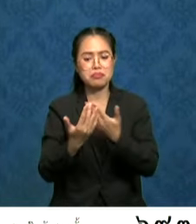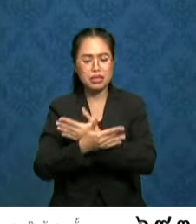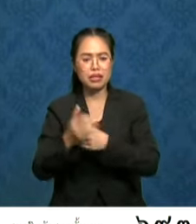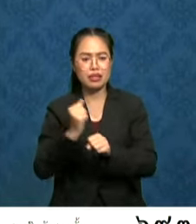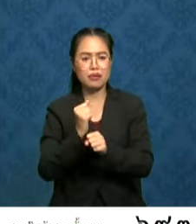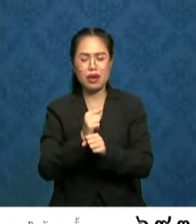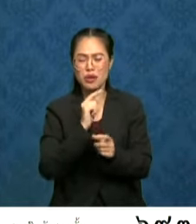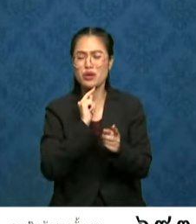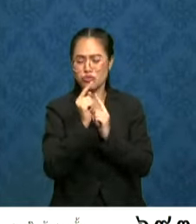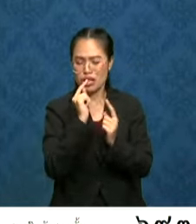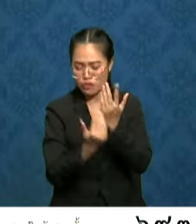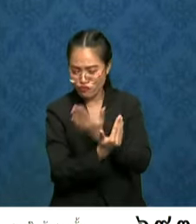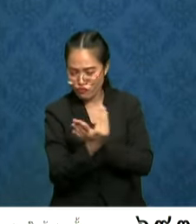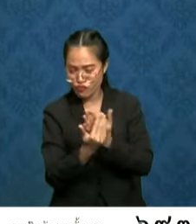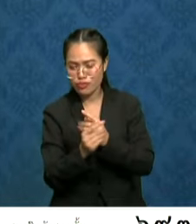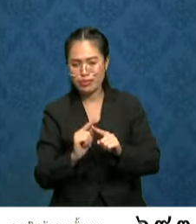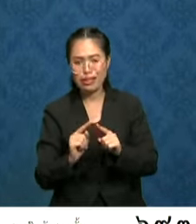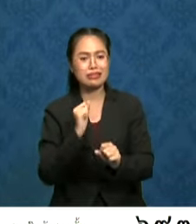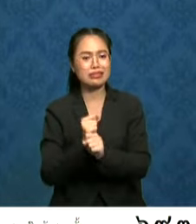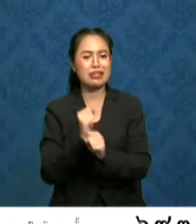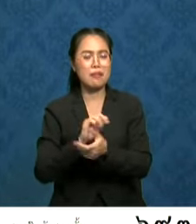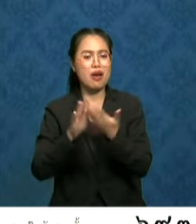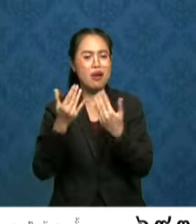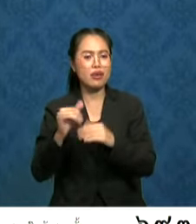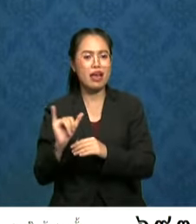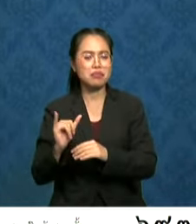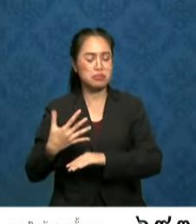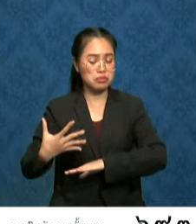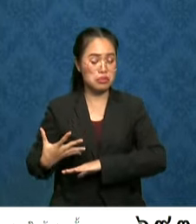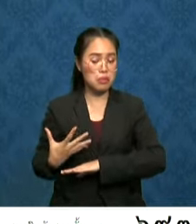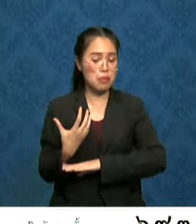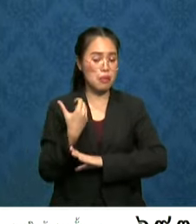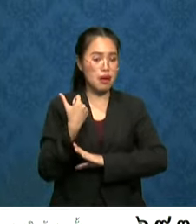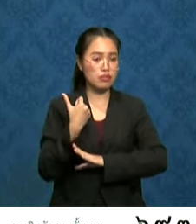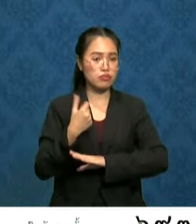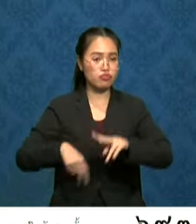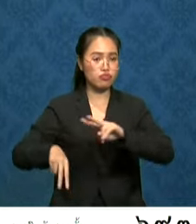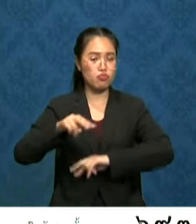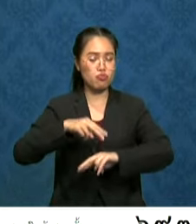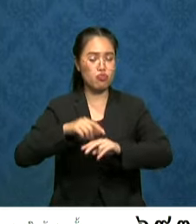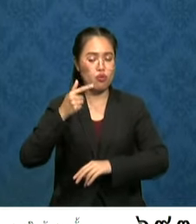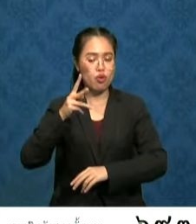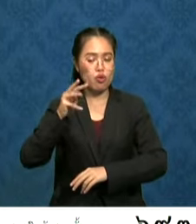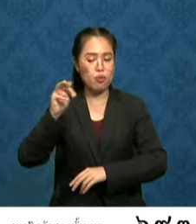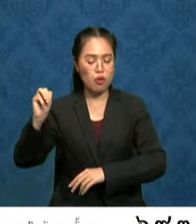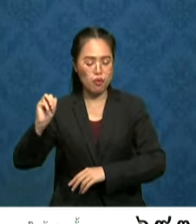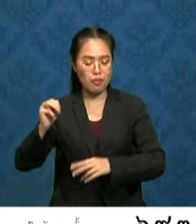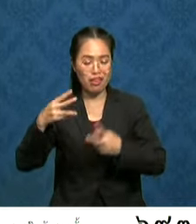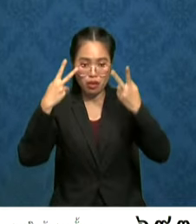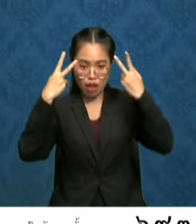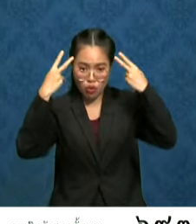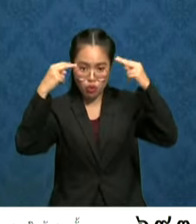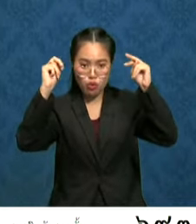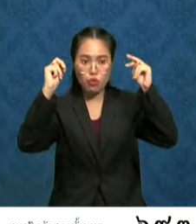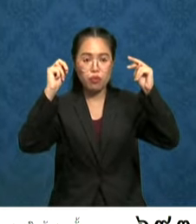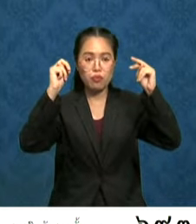ก็แย่แล้วแต่กลายเป็นว่าท่านมีอำนาจเต็มท่านคุมทั้งครมเป็นทั้งนายกรัฐมนตรีเป็น